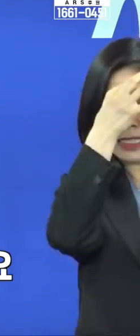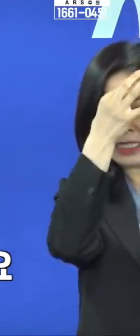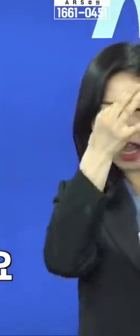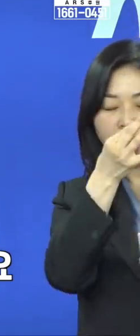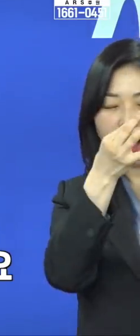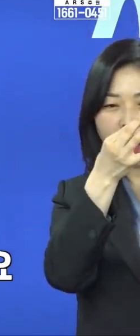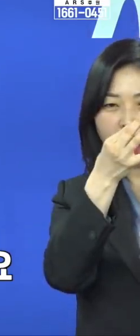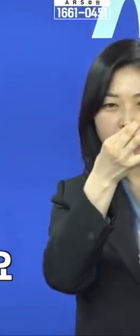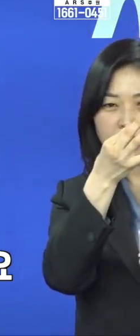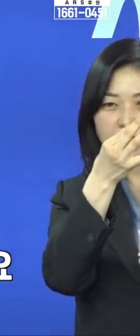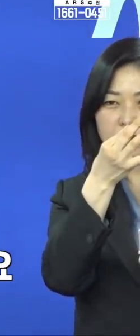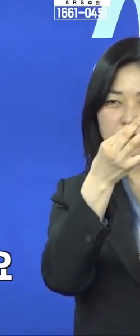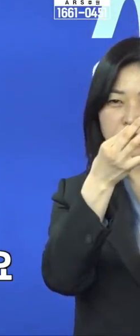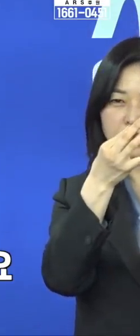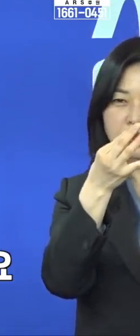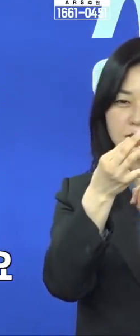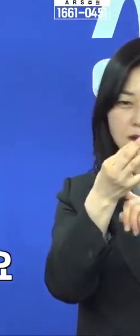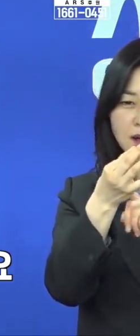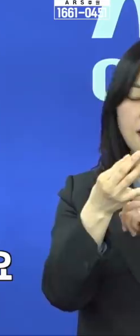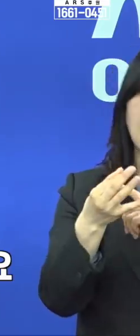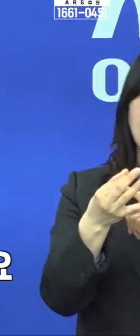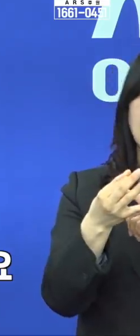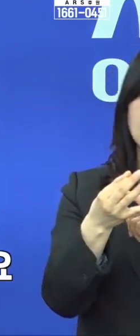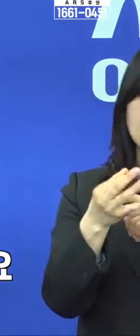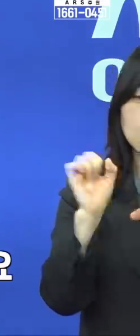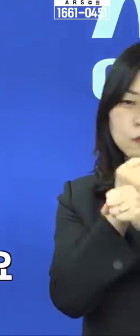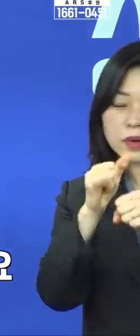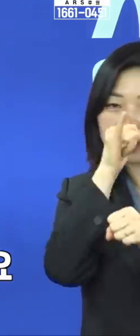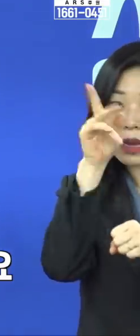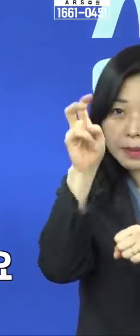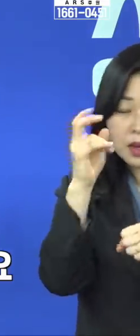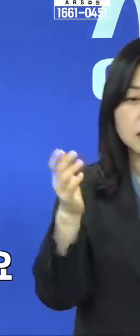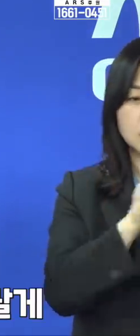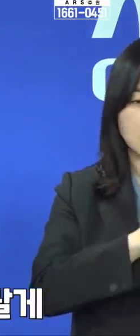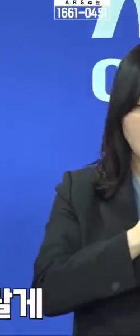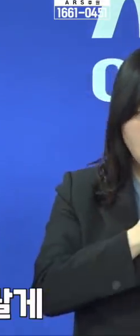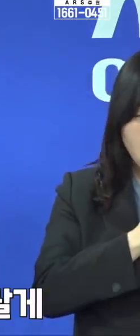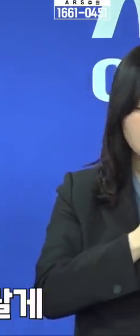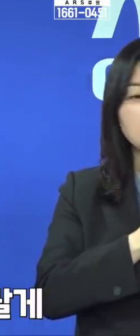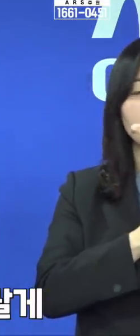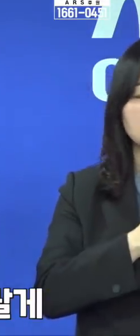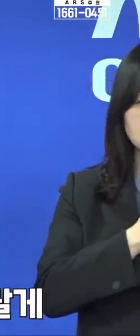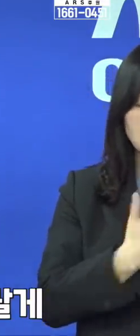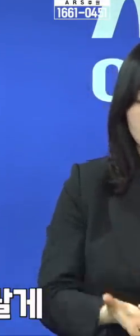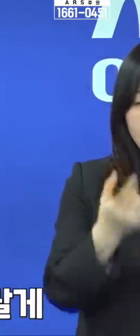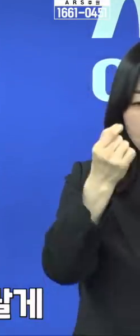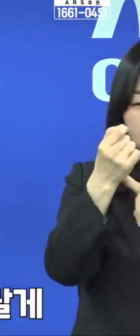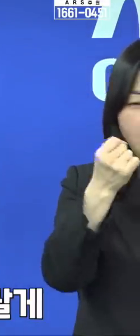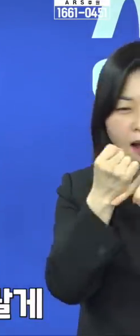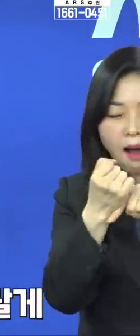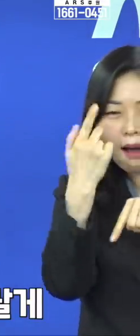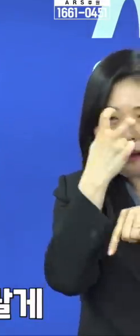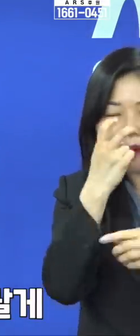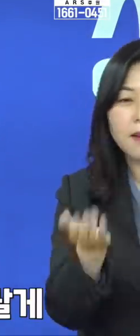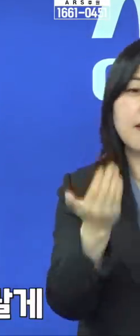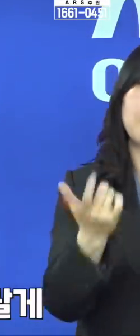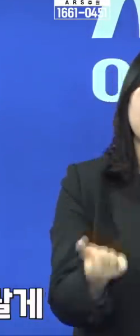그러기에 경찰의 빠른 수사가 무엇보다 중요하다. 부디 검경